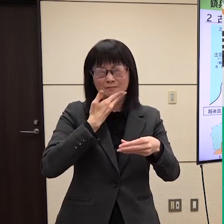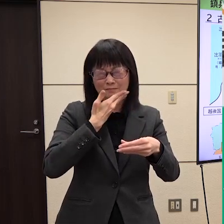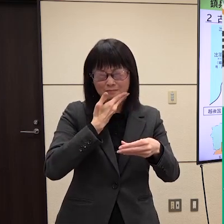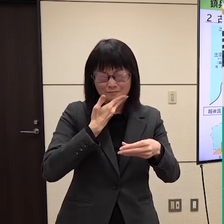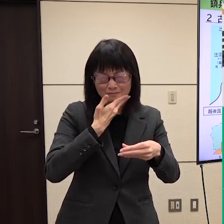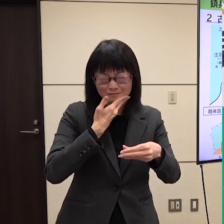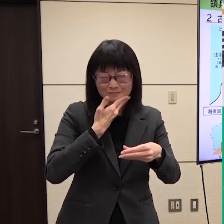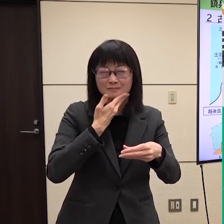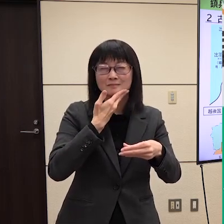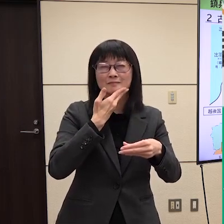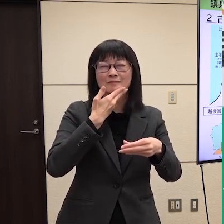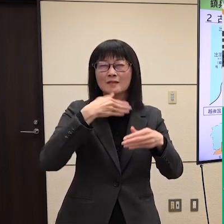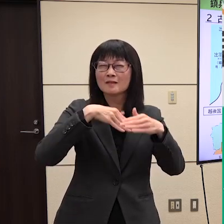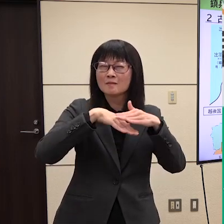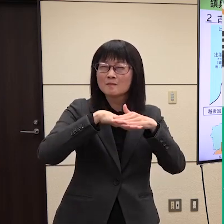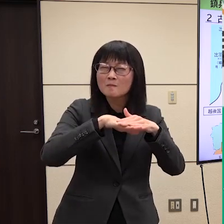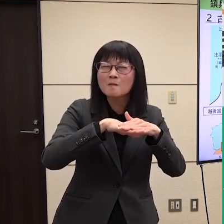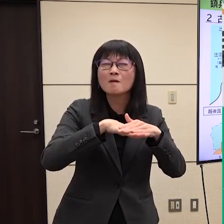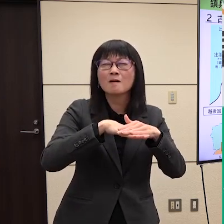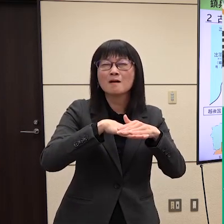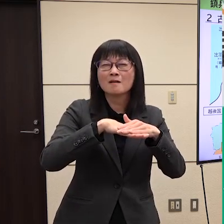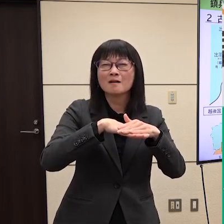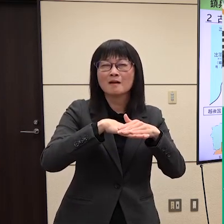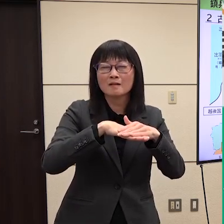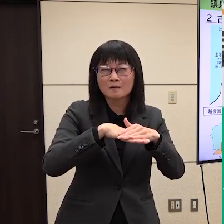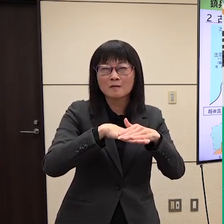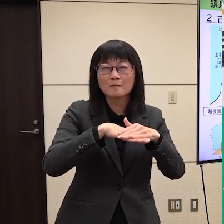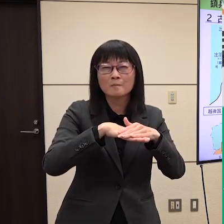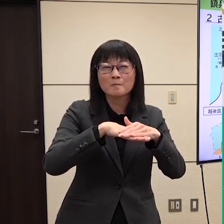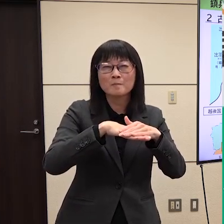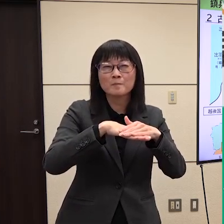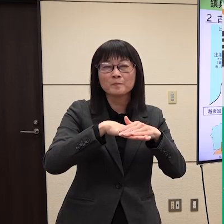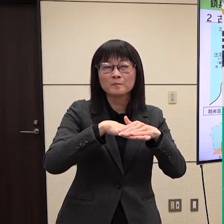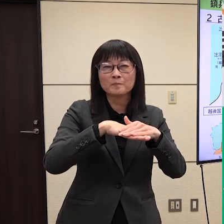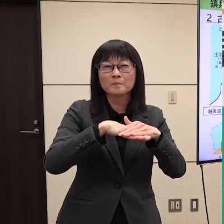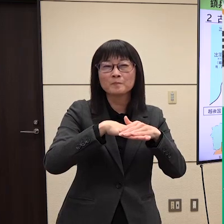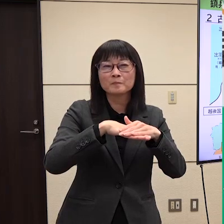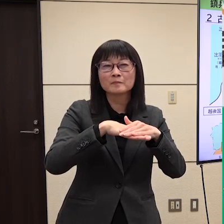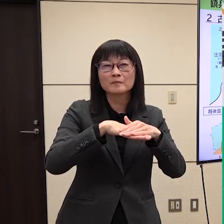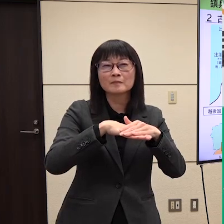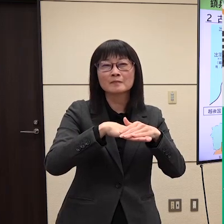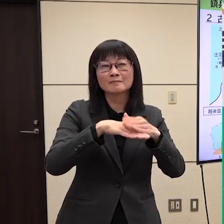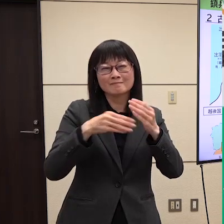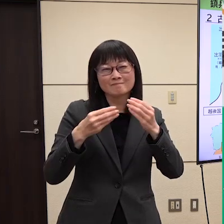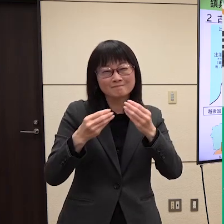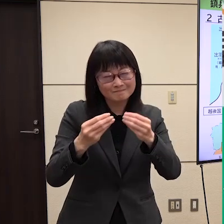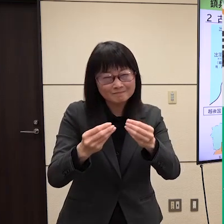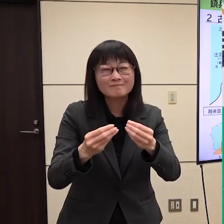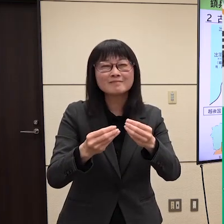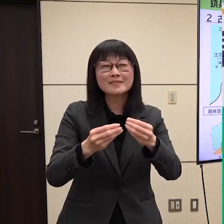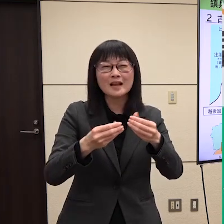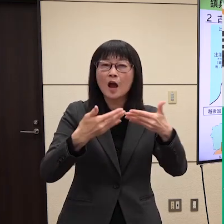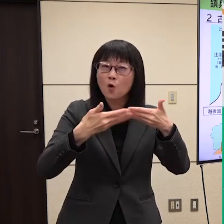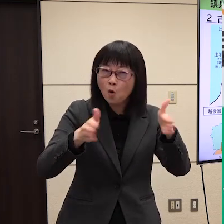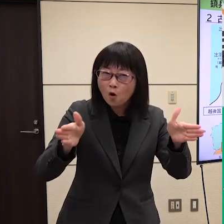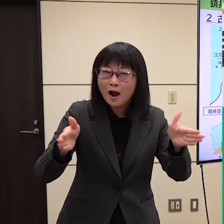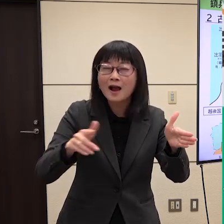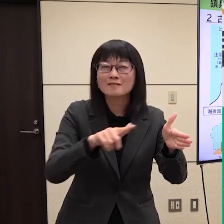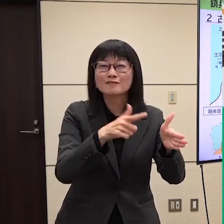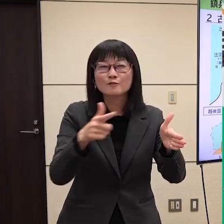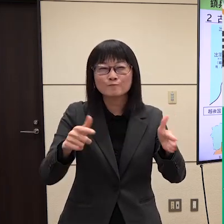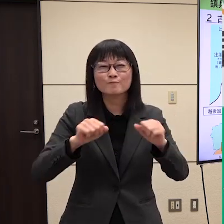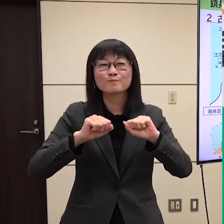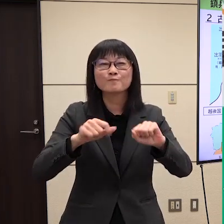十分というか大事に保管しながら、また活用に努めていきたいというふうに考えております。